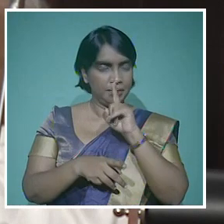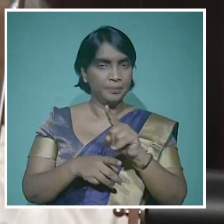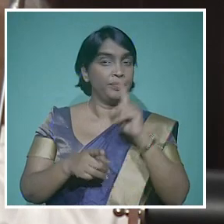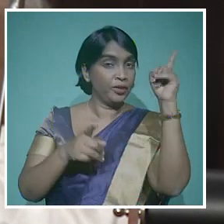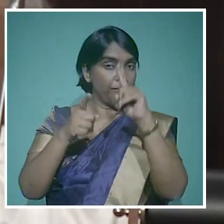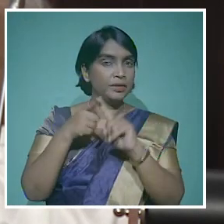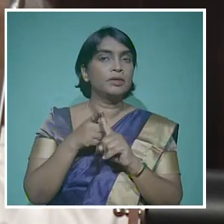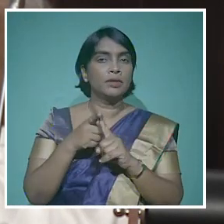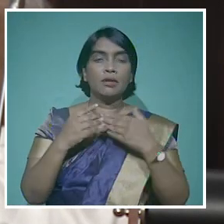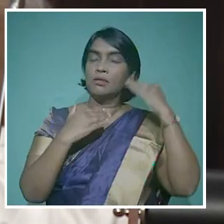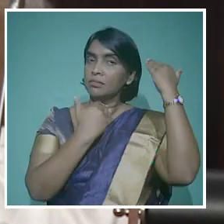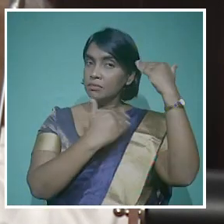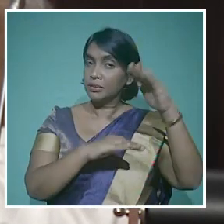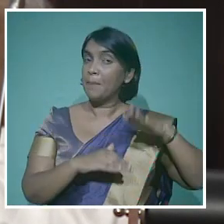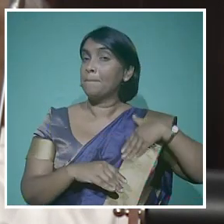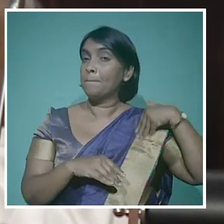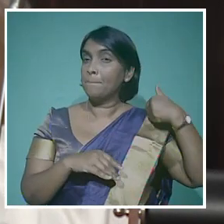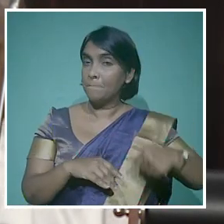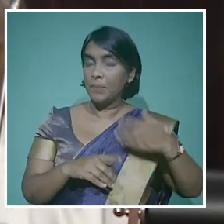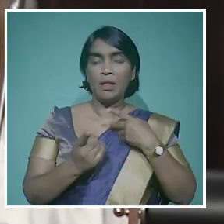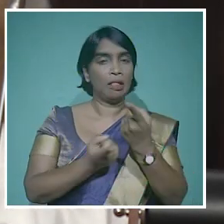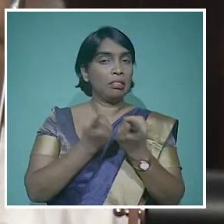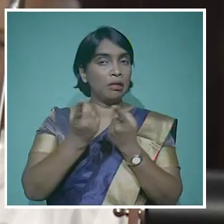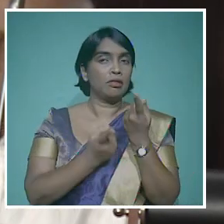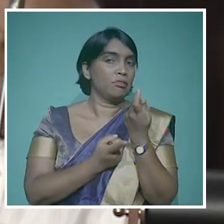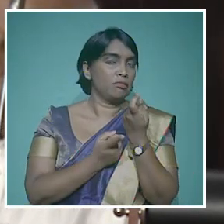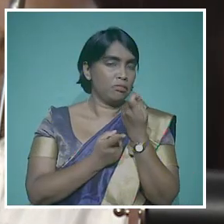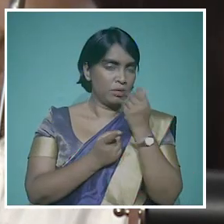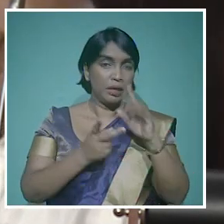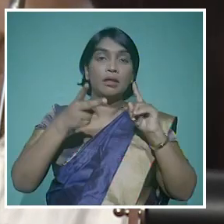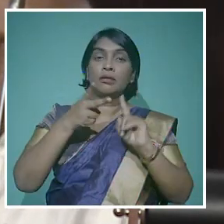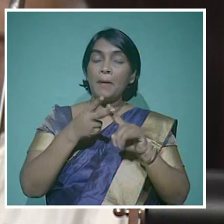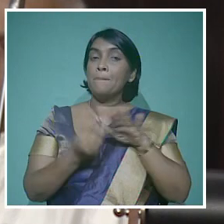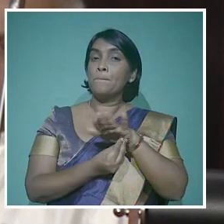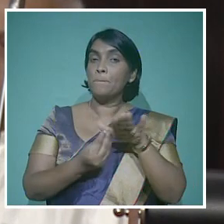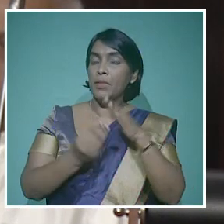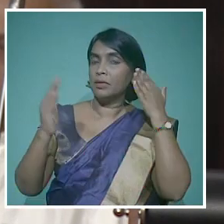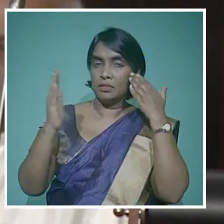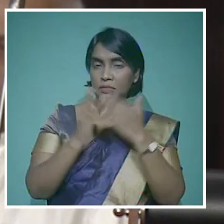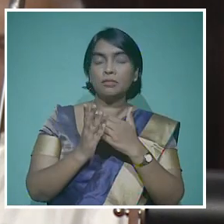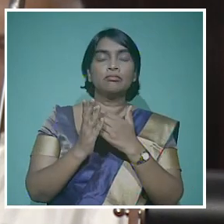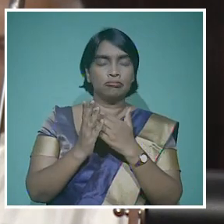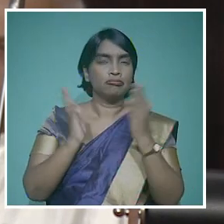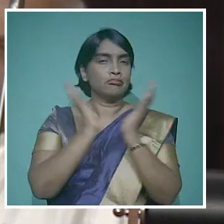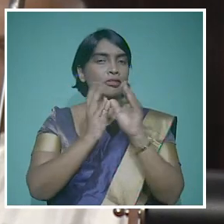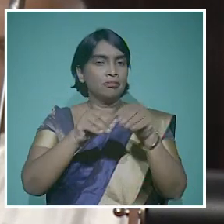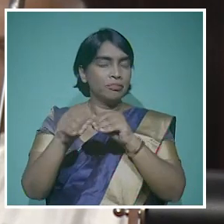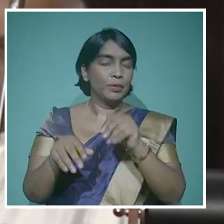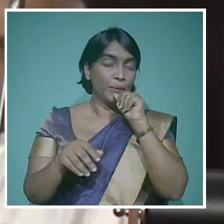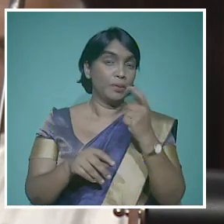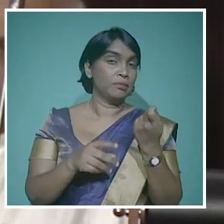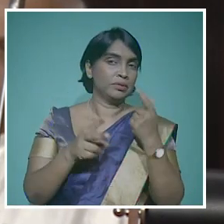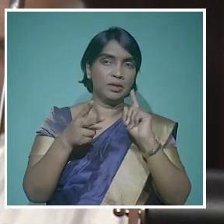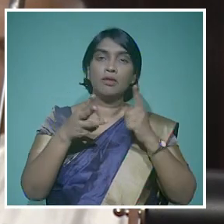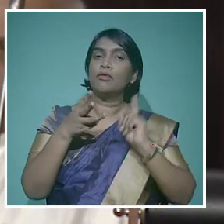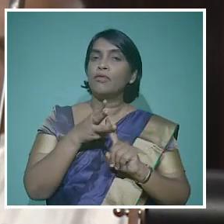එක, අපනයනයේ මූලික කරගත් තරගකාරී ආර්ථිකය. දෙක, පරිසරයේ හිතකාමී හරිත හා නිල ආර්ථිකය.